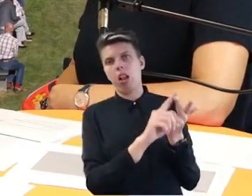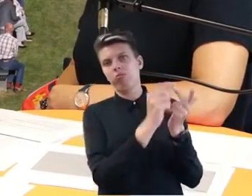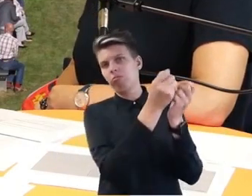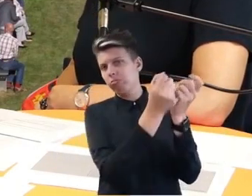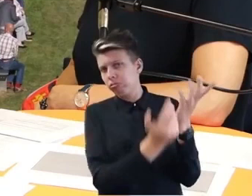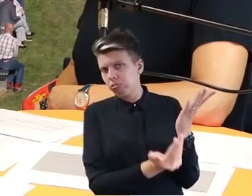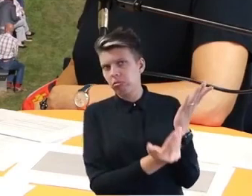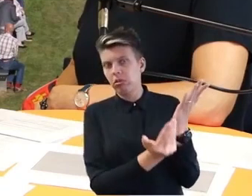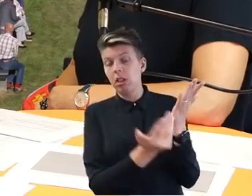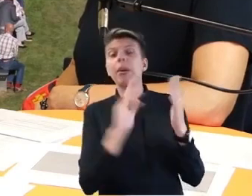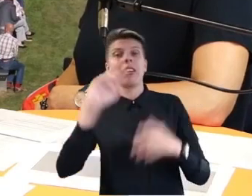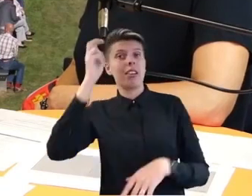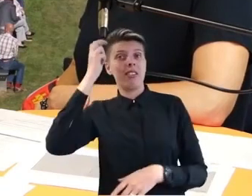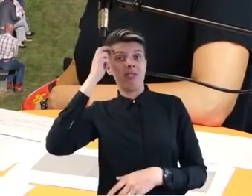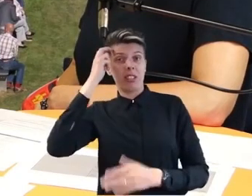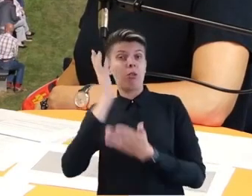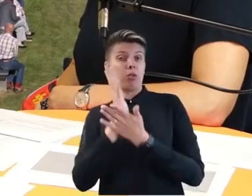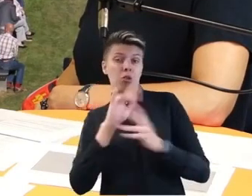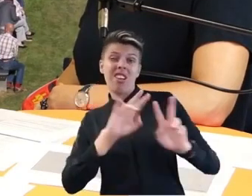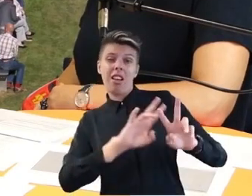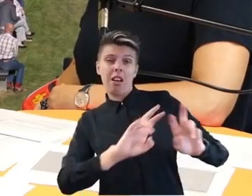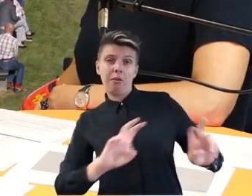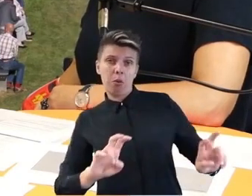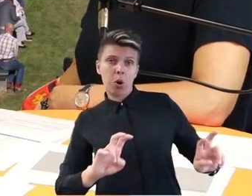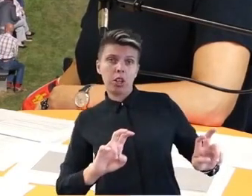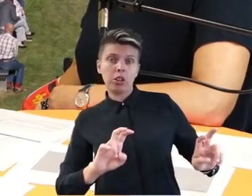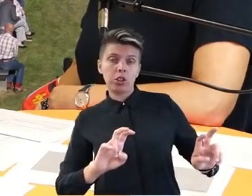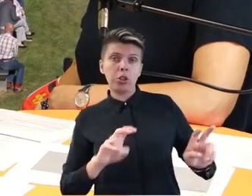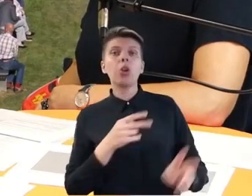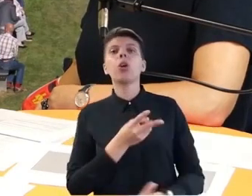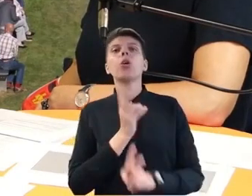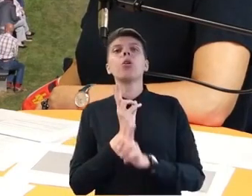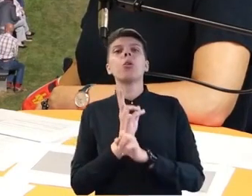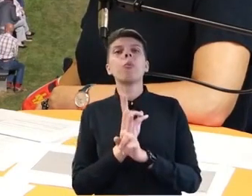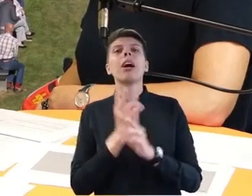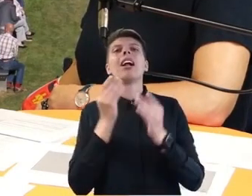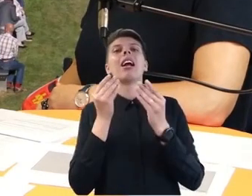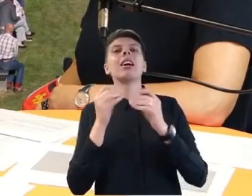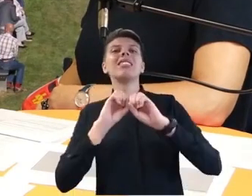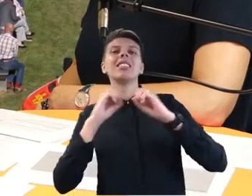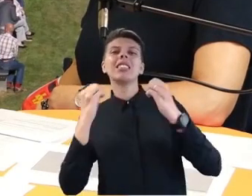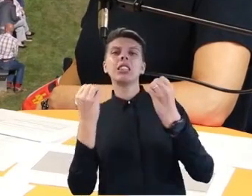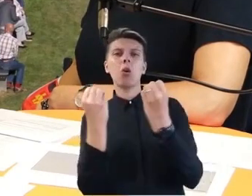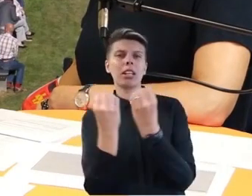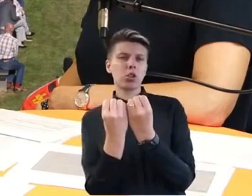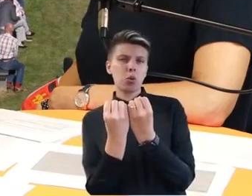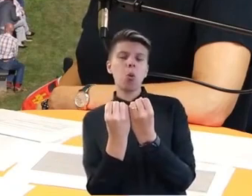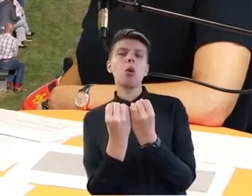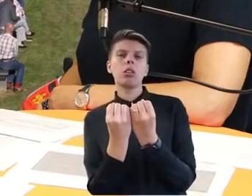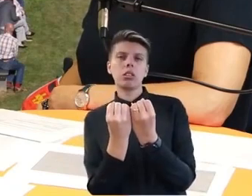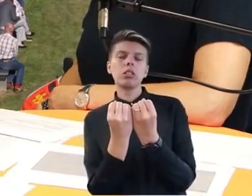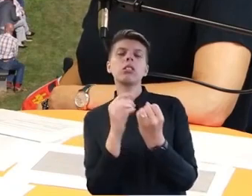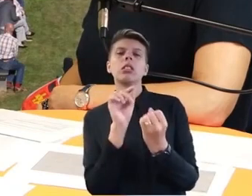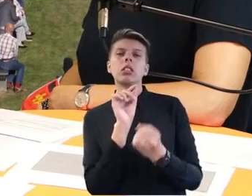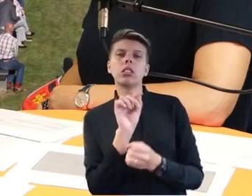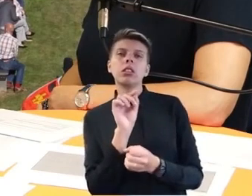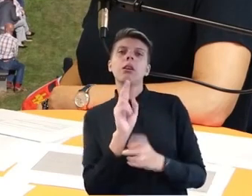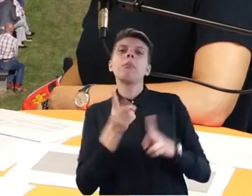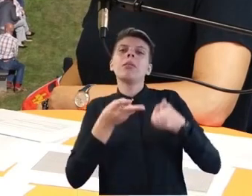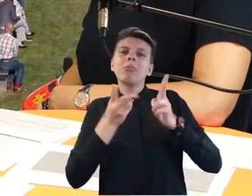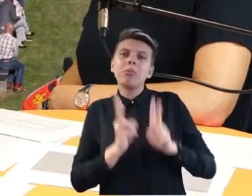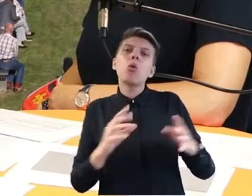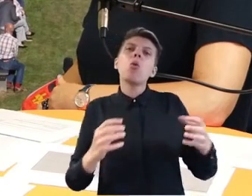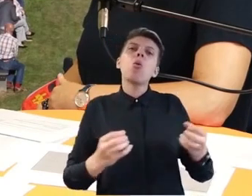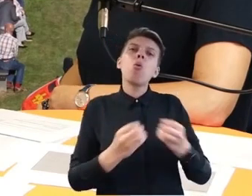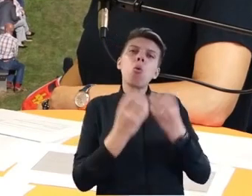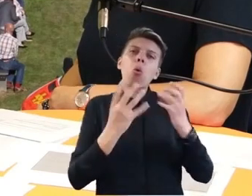auch erkenntnisse zu und es kommt in der regel eben vor allem in situationen vor wenn wir ein er ja politisch oder auch ökonomisch